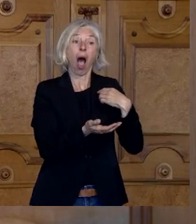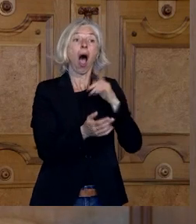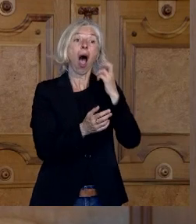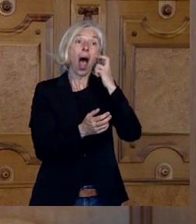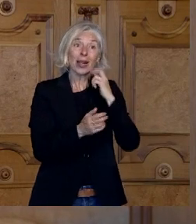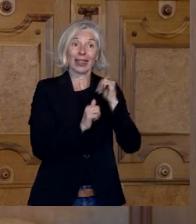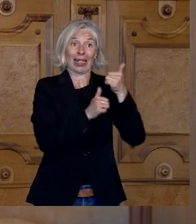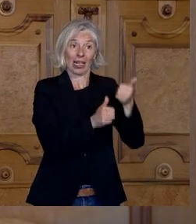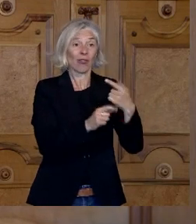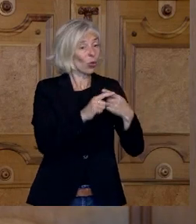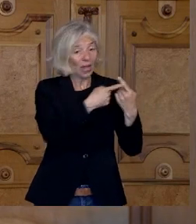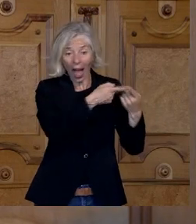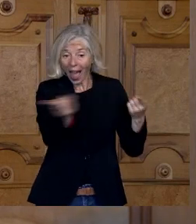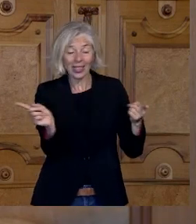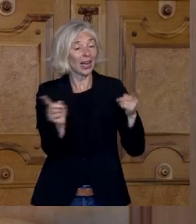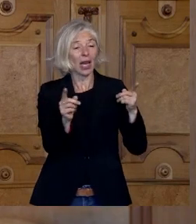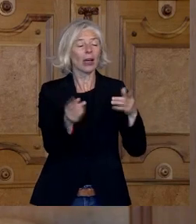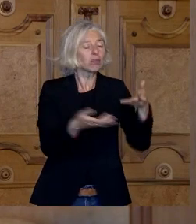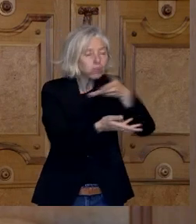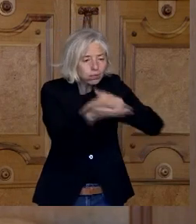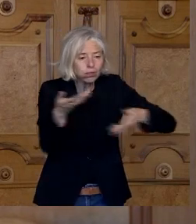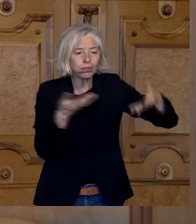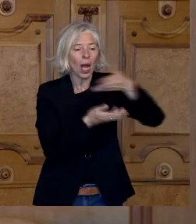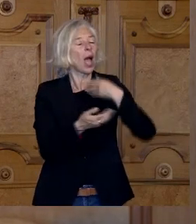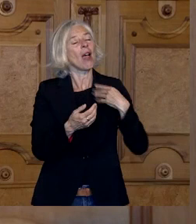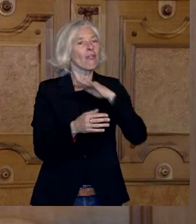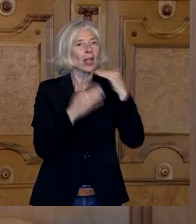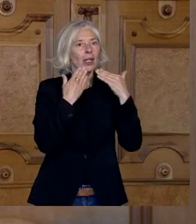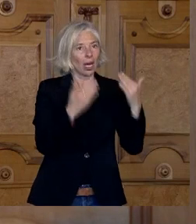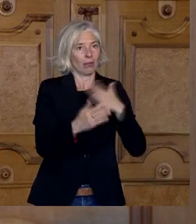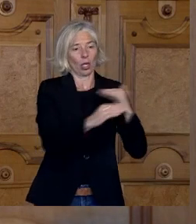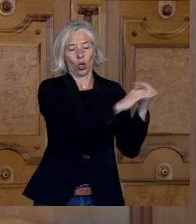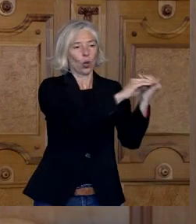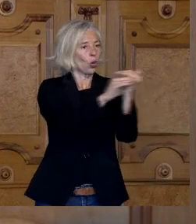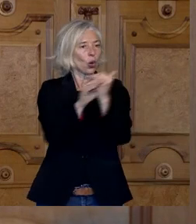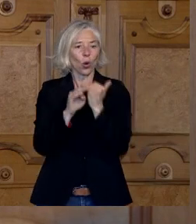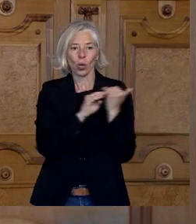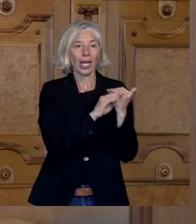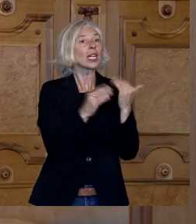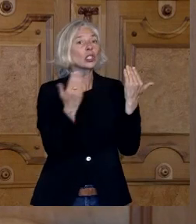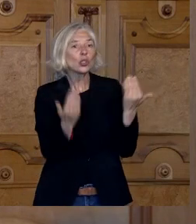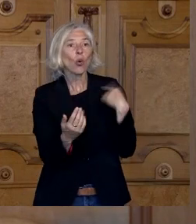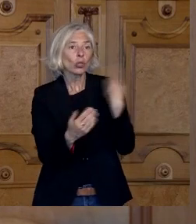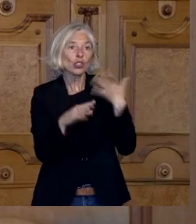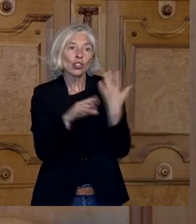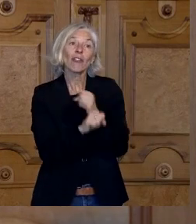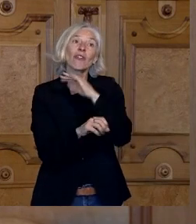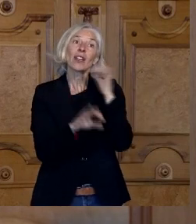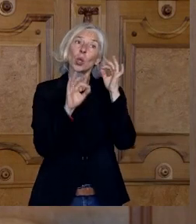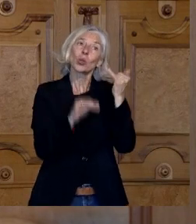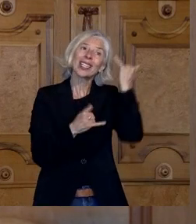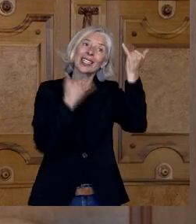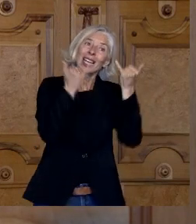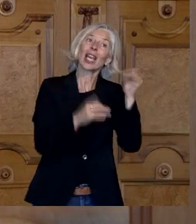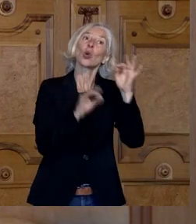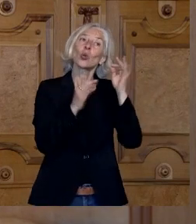gute Miteinander, ohne den offenen und ehrlichen Austausch, hätten wir manche kreative und manche pragmatische Lösung,